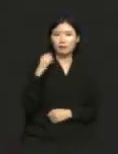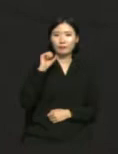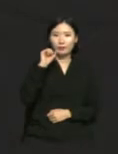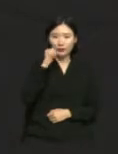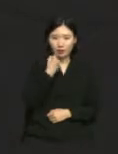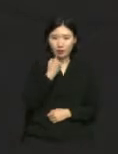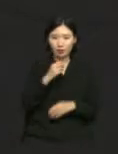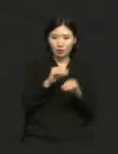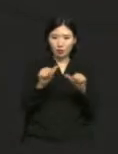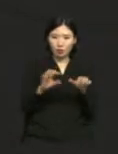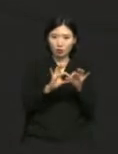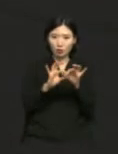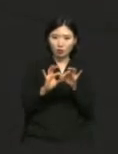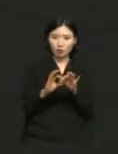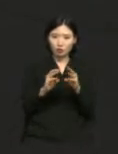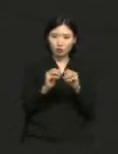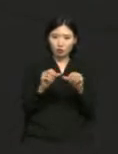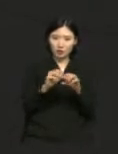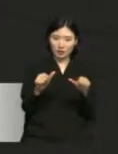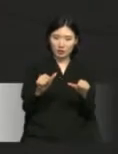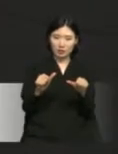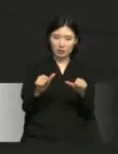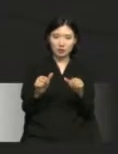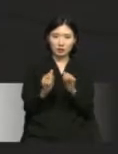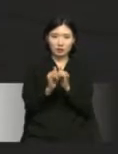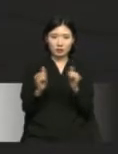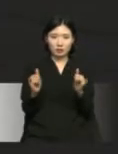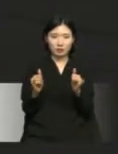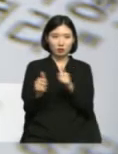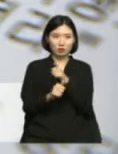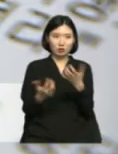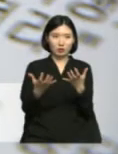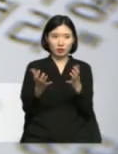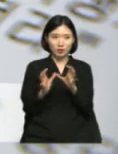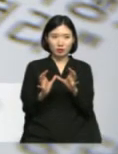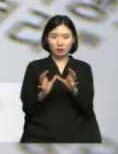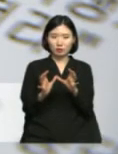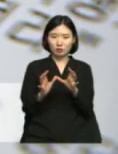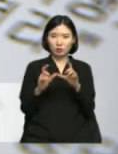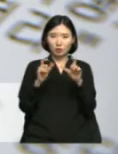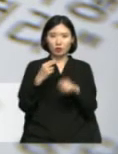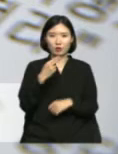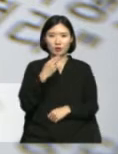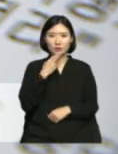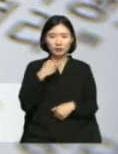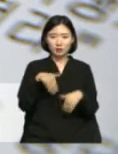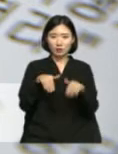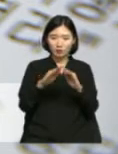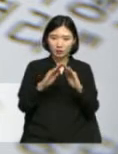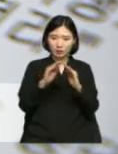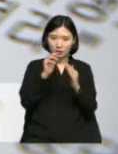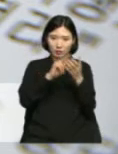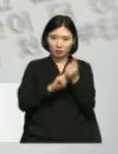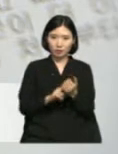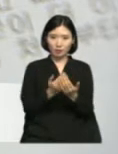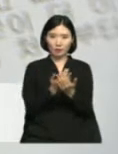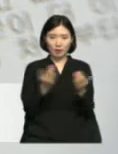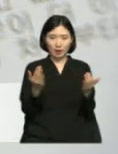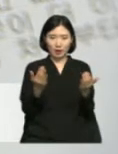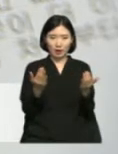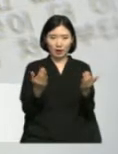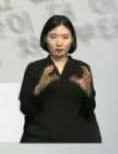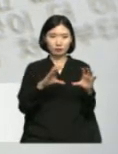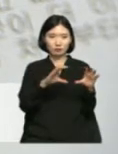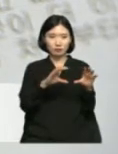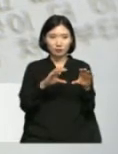경의선 공유지 범시민 대책위원회는 즉각 성명서를 발표했습니다. 통보 없이 진행된 펜스 설치 작업을 중단하고 부지에